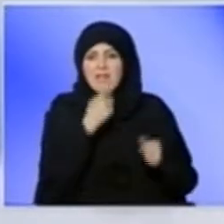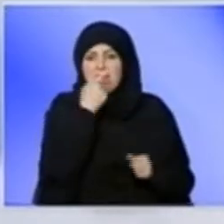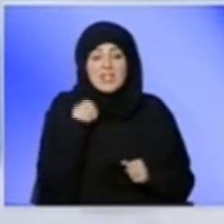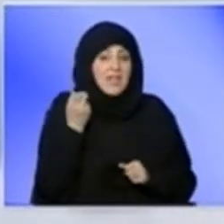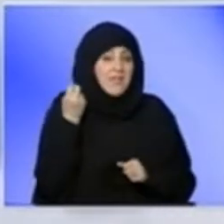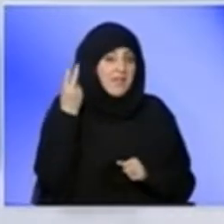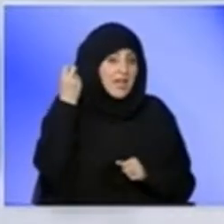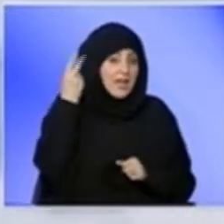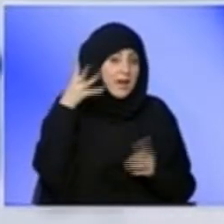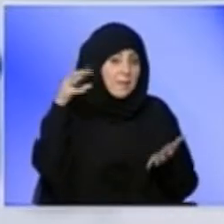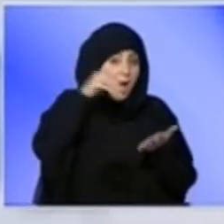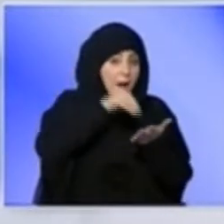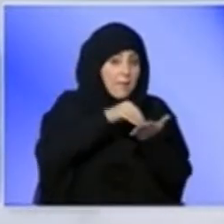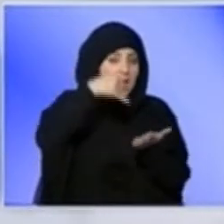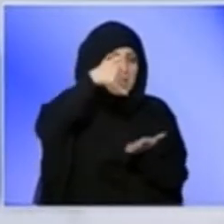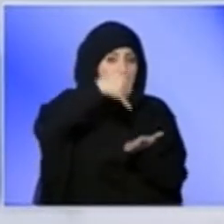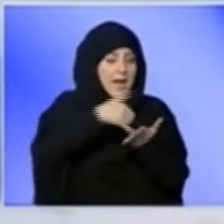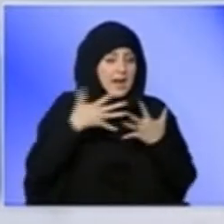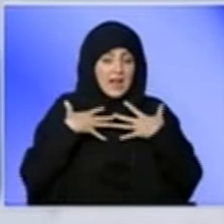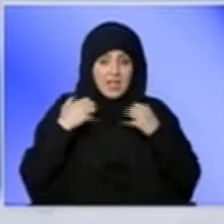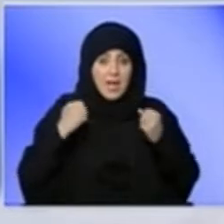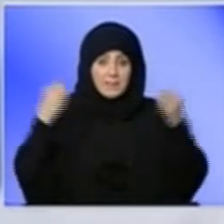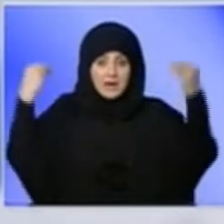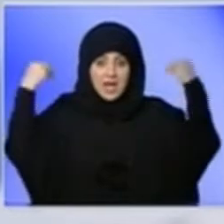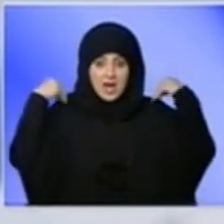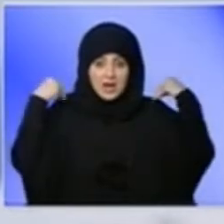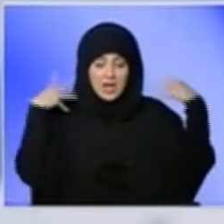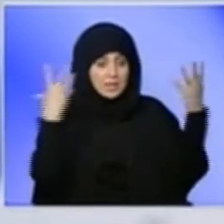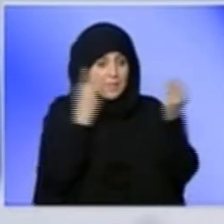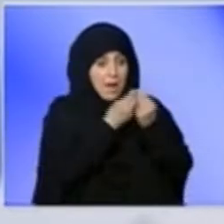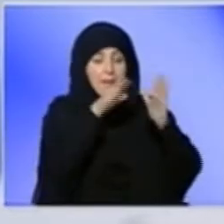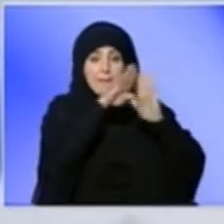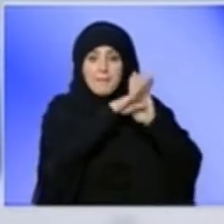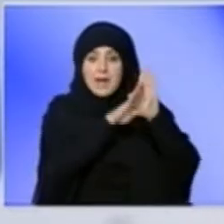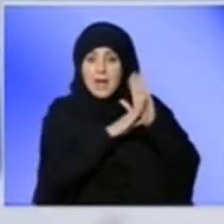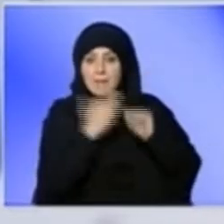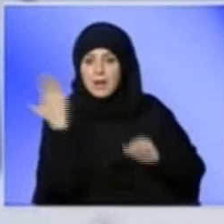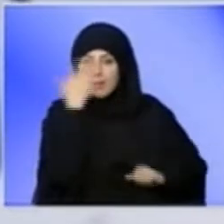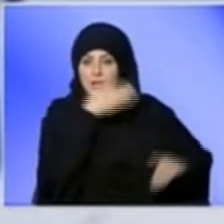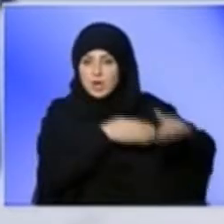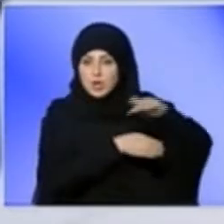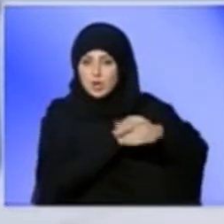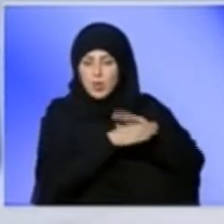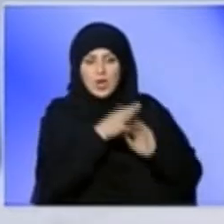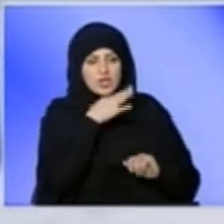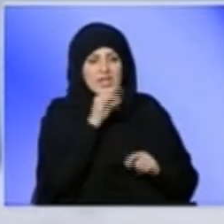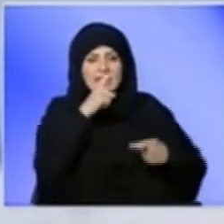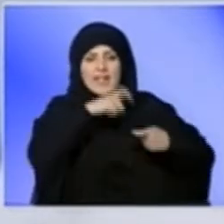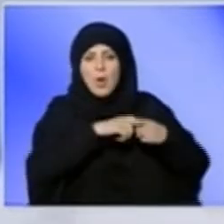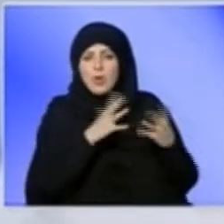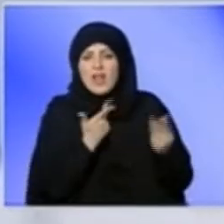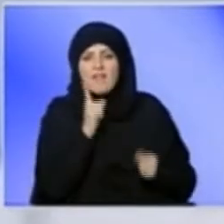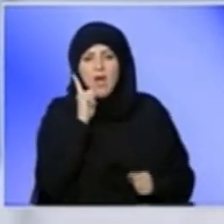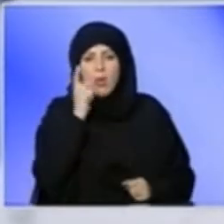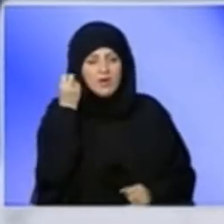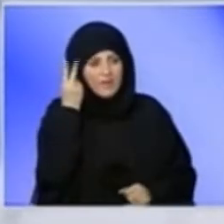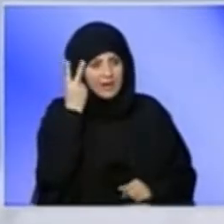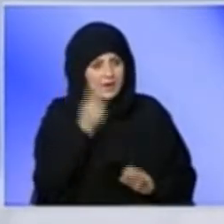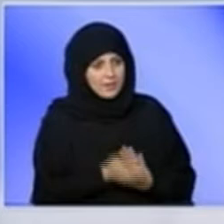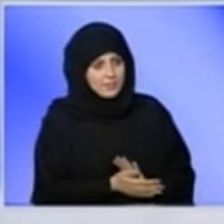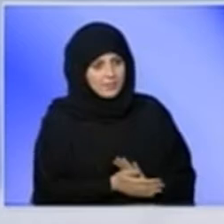فكرة انضمام مركز الأمن الرياضي إلى البرنامج المدرسي في هذه النسخة الجديدة؟